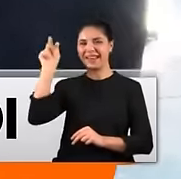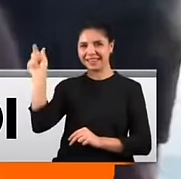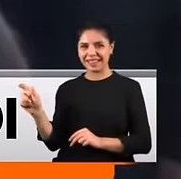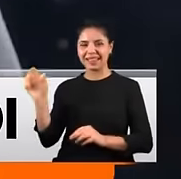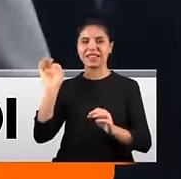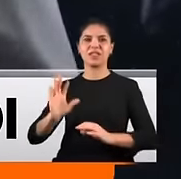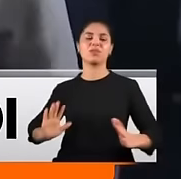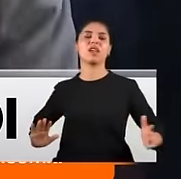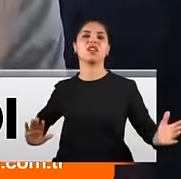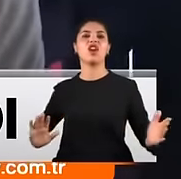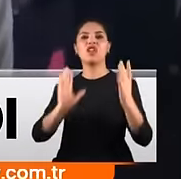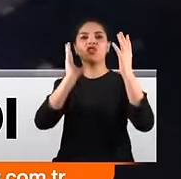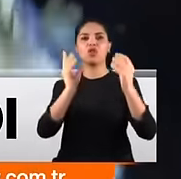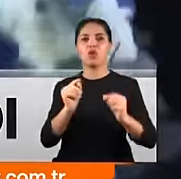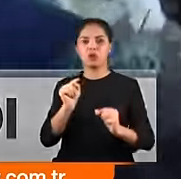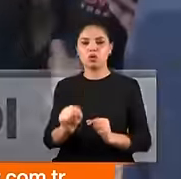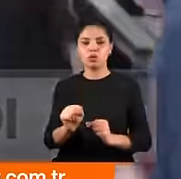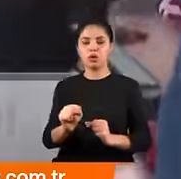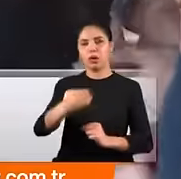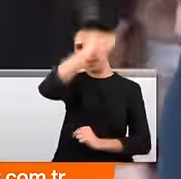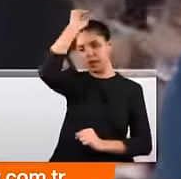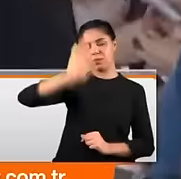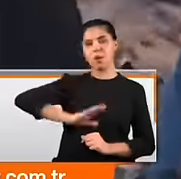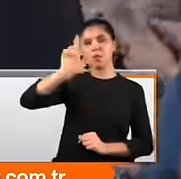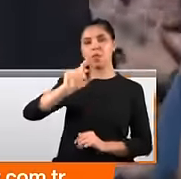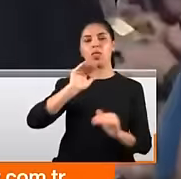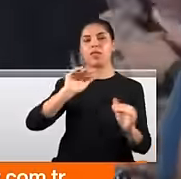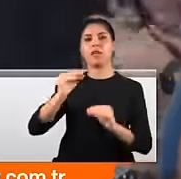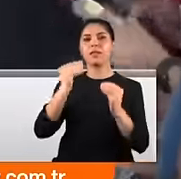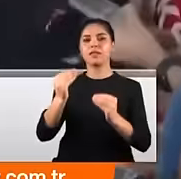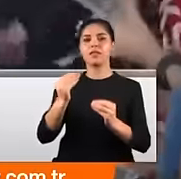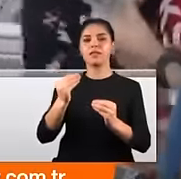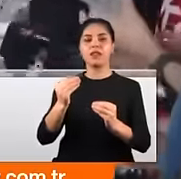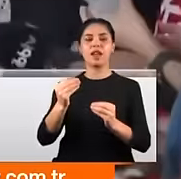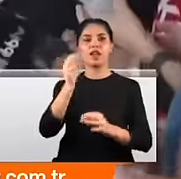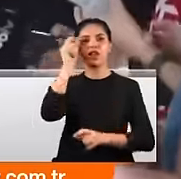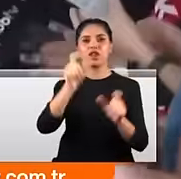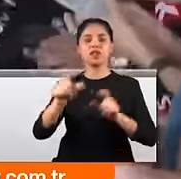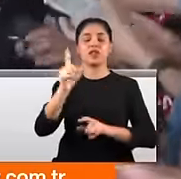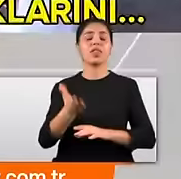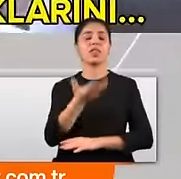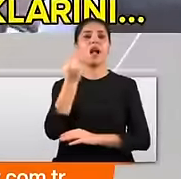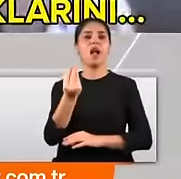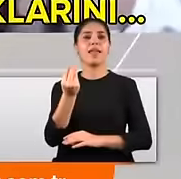İYİ Parti içindeki İmamoğlu destekçileri işareti aldı. Kendilerine daha iyi adını vererek Akşener'e